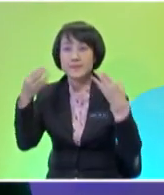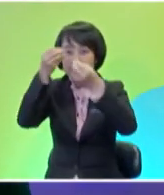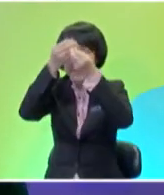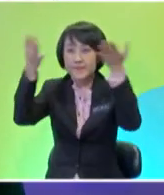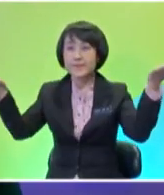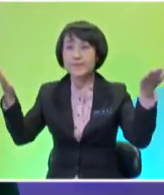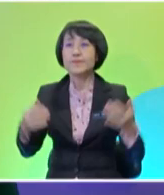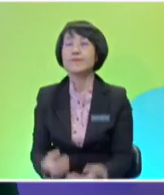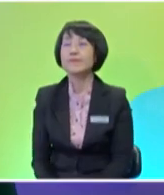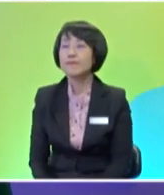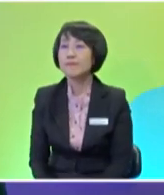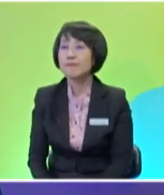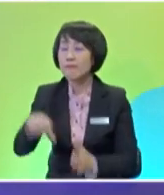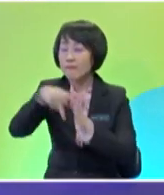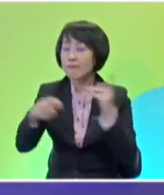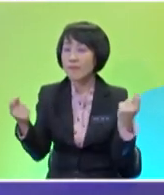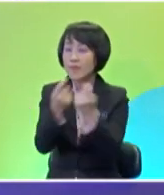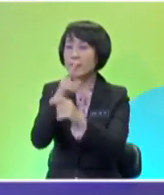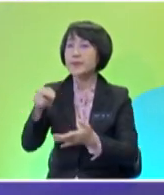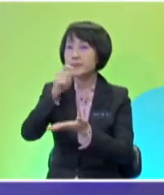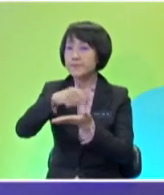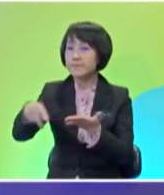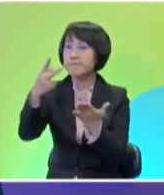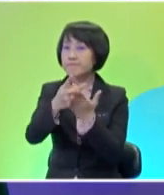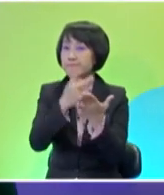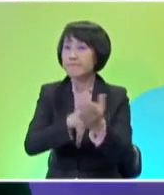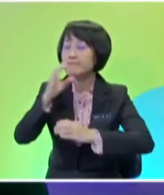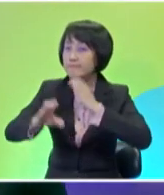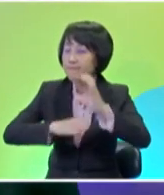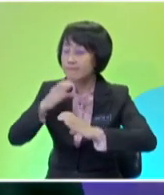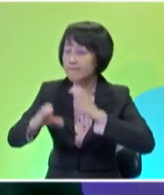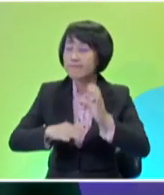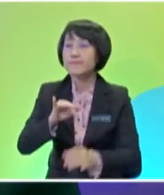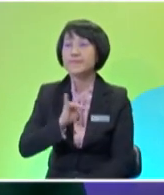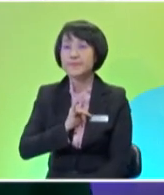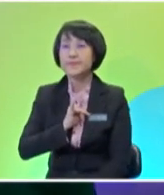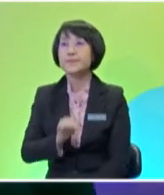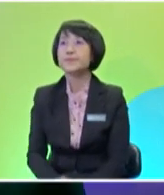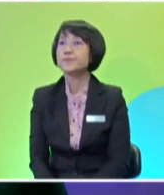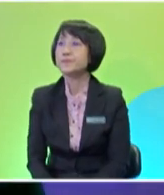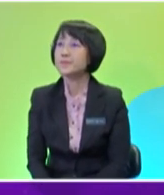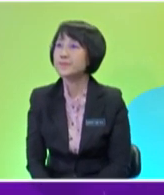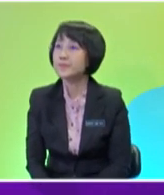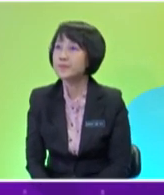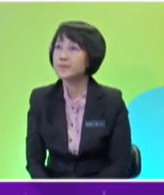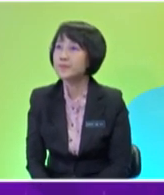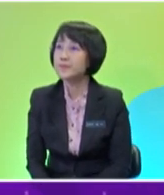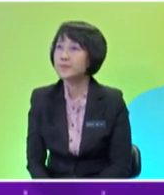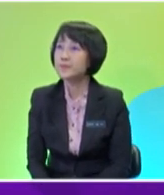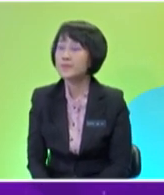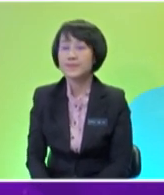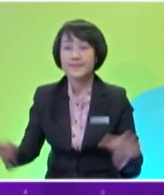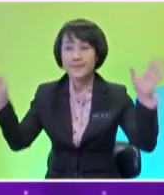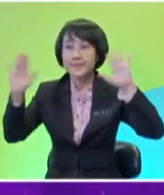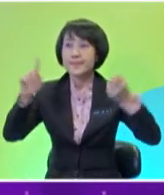maklumat pertandingan menulis karangan cita-cita saya Mari kita dengarkan iman hai